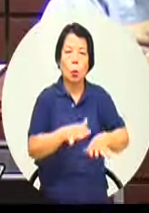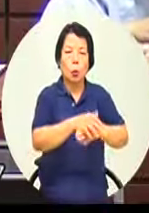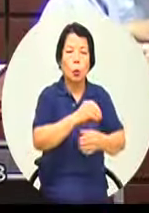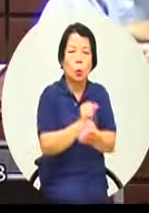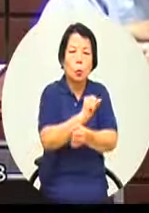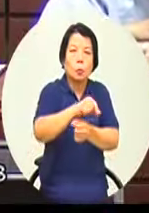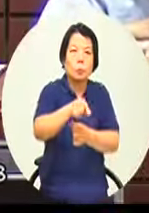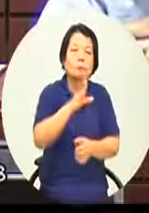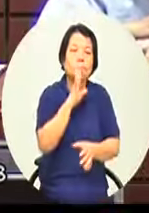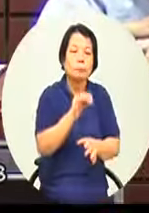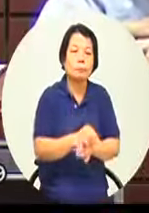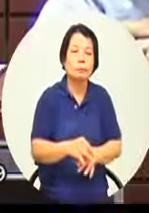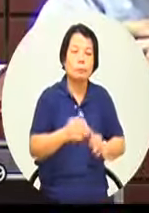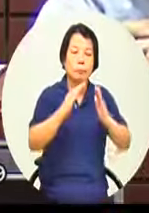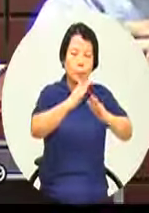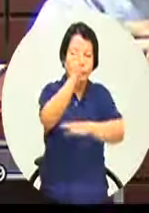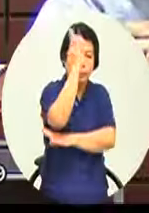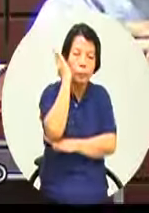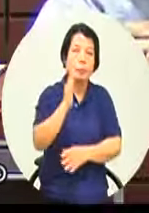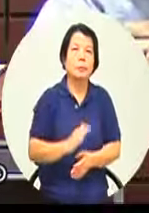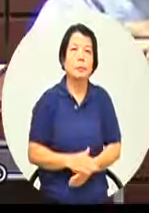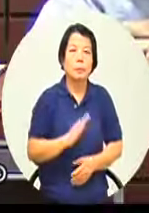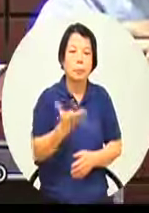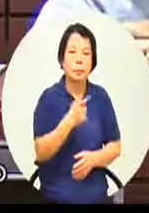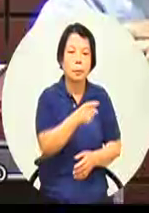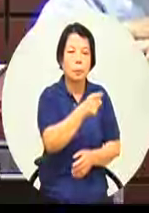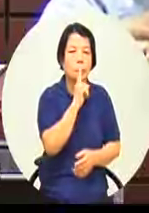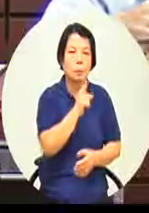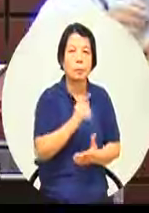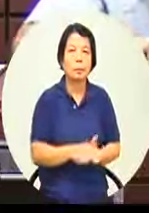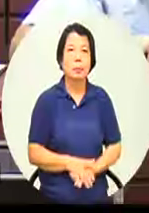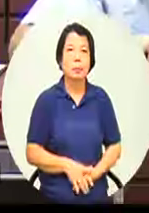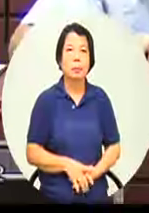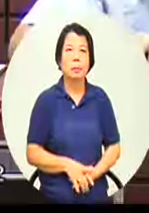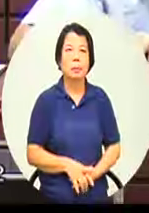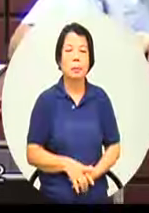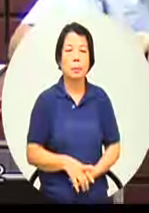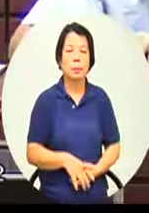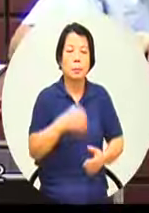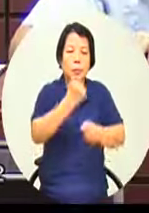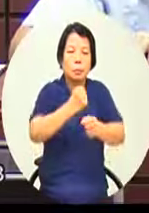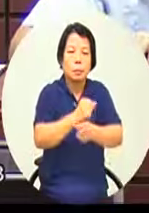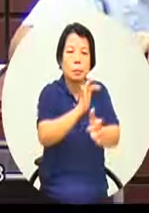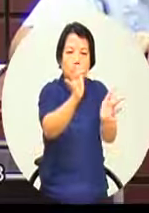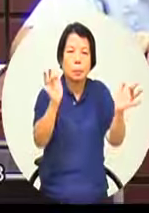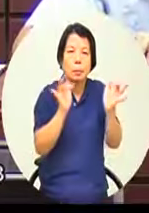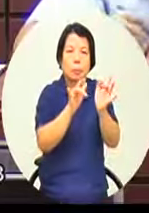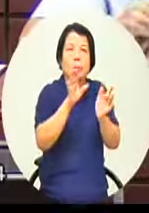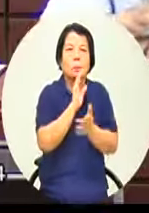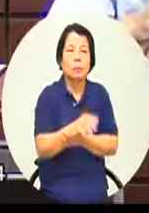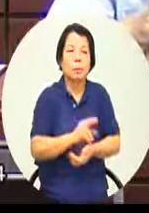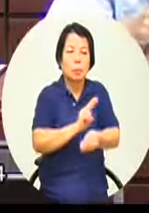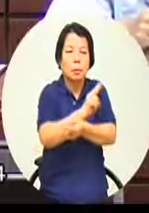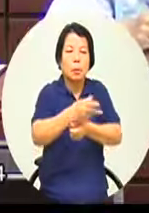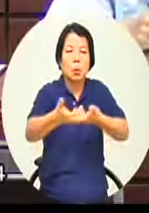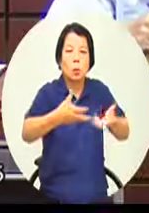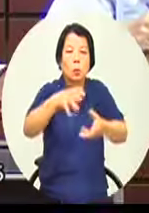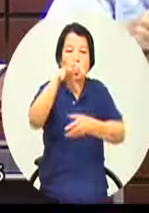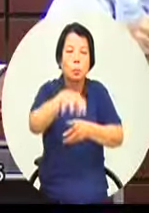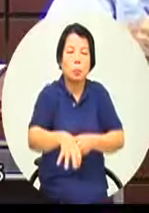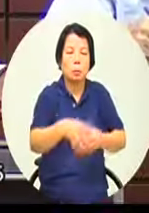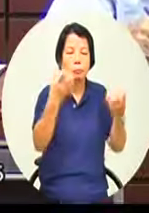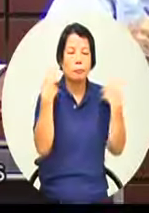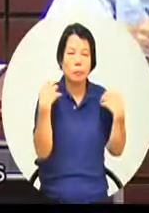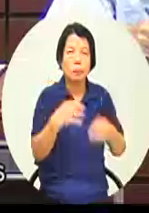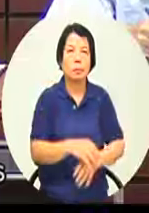是属于市政府，但是你讲的那一部分，造林的部分，中央造林那是林务局。那如果